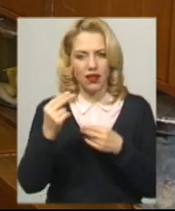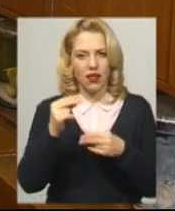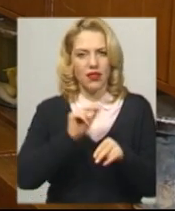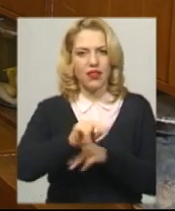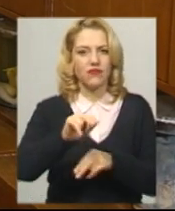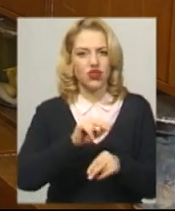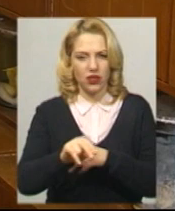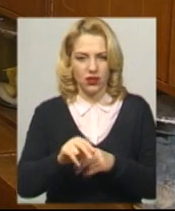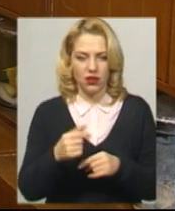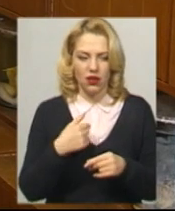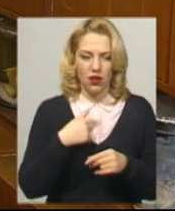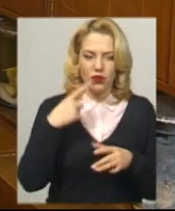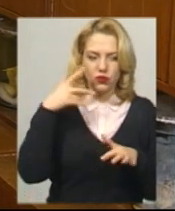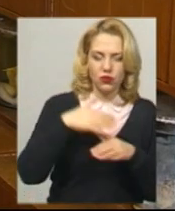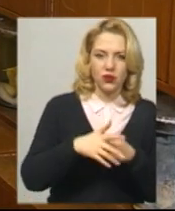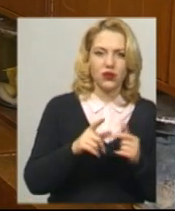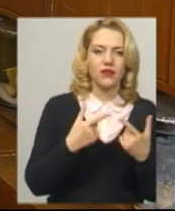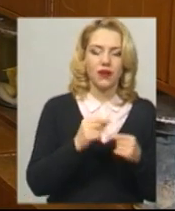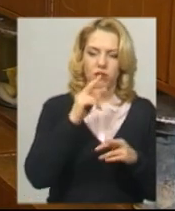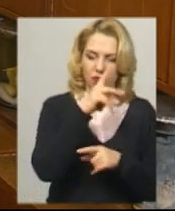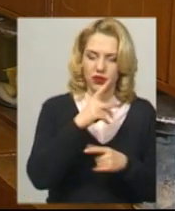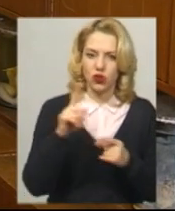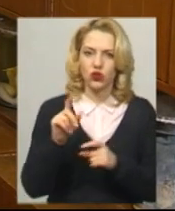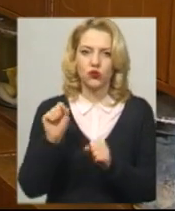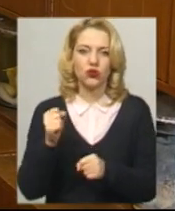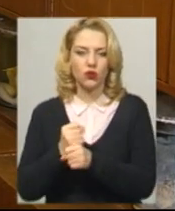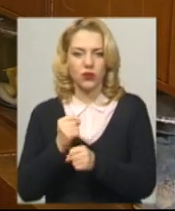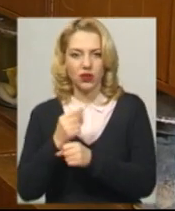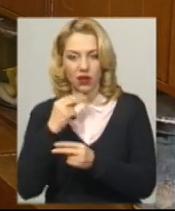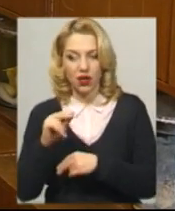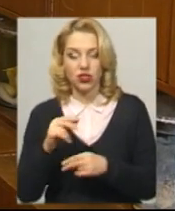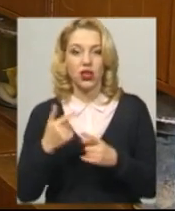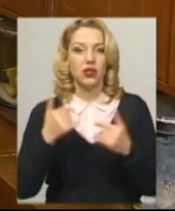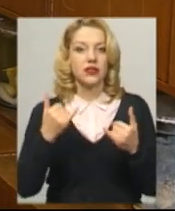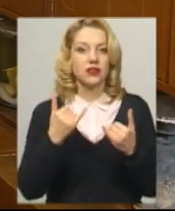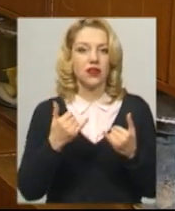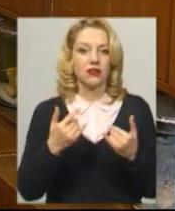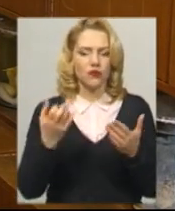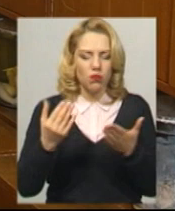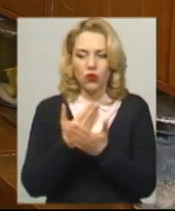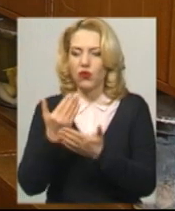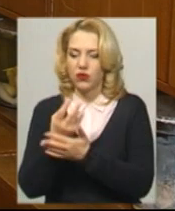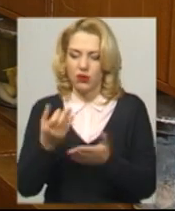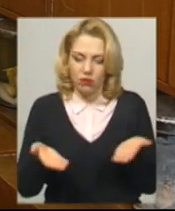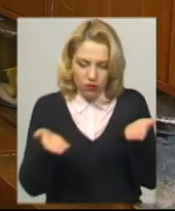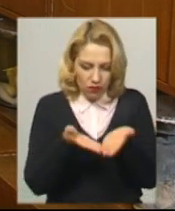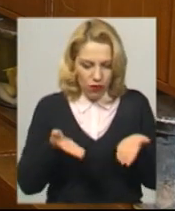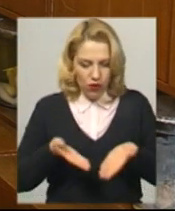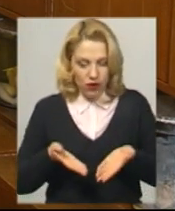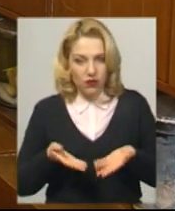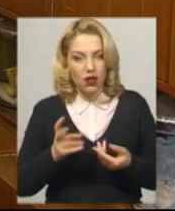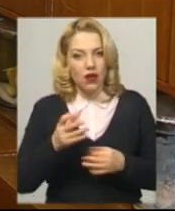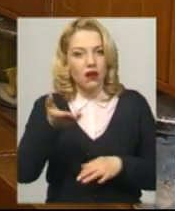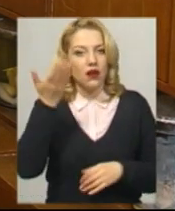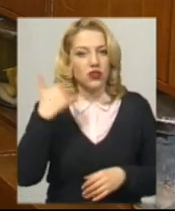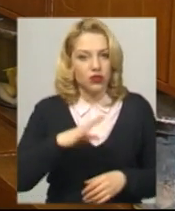помилилися, що ми могли зробити краще. Зараз класифікація постійно оновлюється, і ми можемо порівнювати тодішні відповіді з нинішніми і